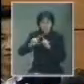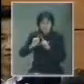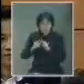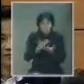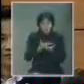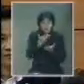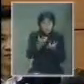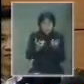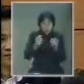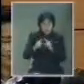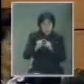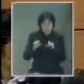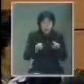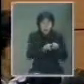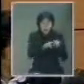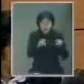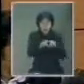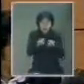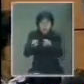ครับ